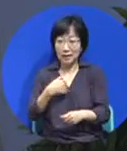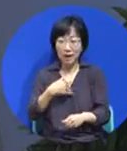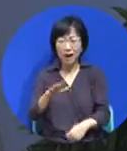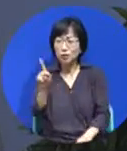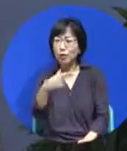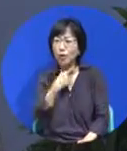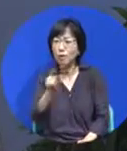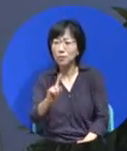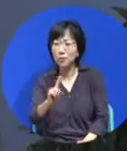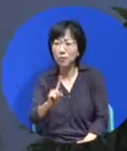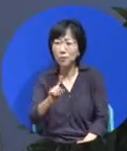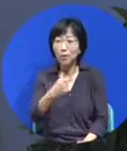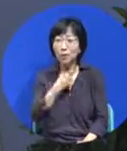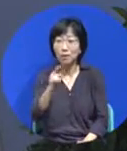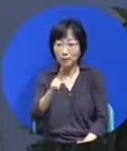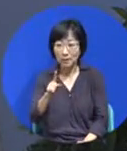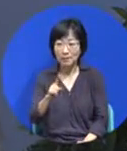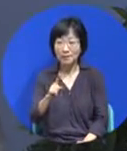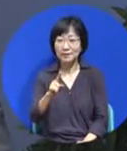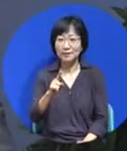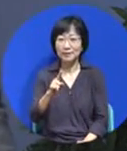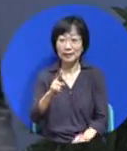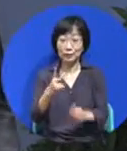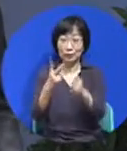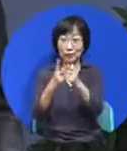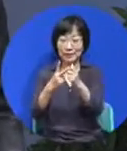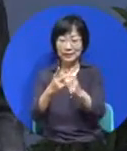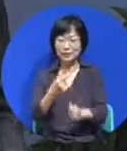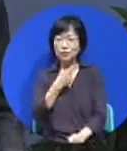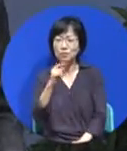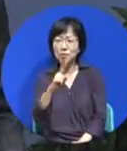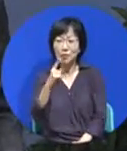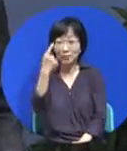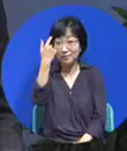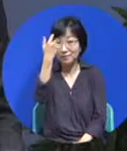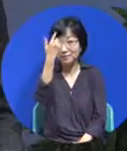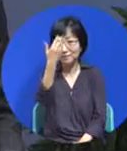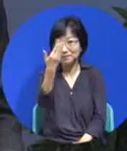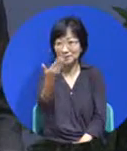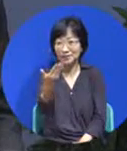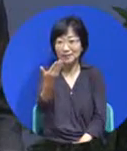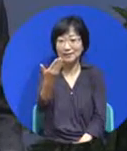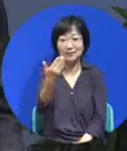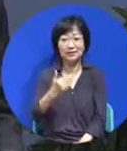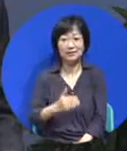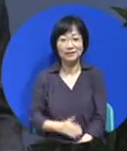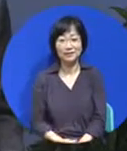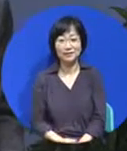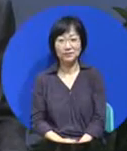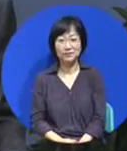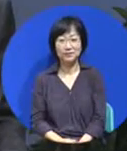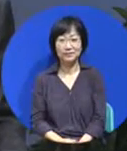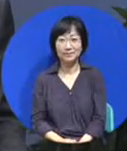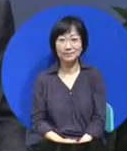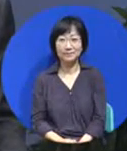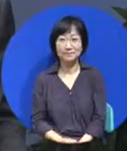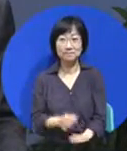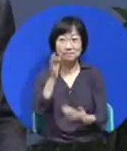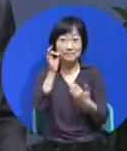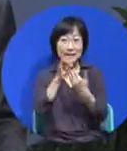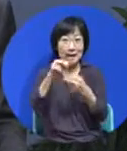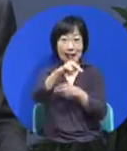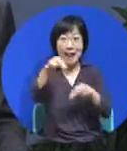소원이 뭐냐라고 물어보는 겁니다. So the king joins her in the banquet, and as the food is being served, he says, "Now tell me, what do you desire?" 여러분 같으면 없는